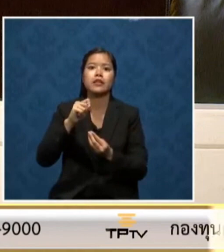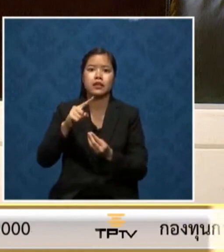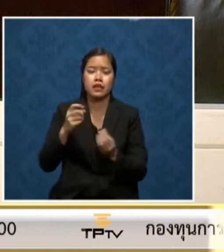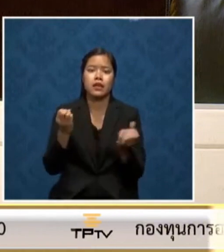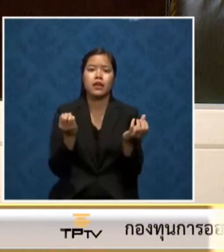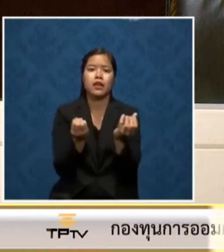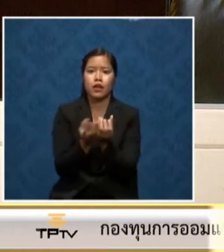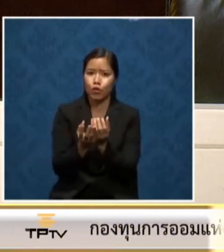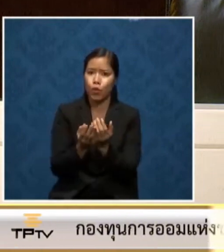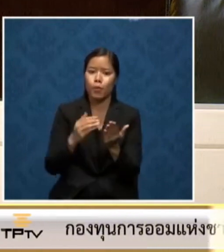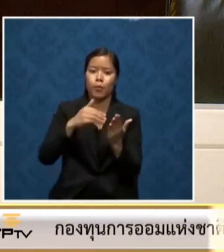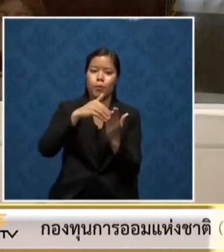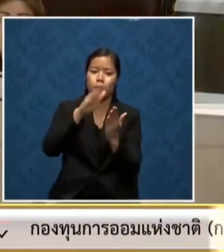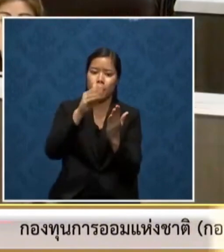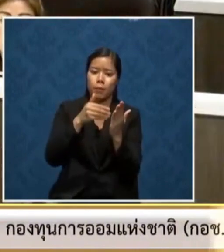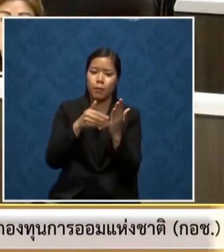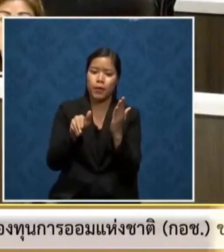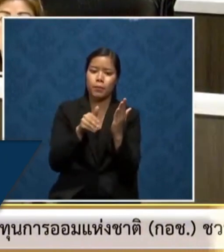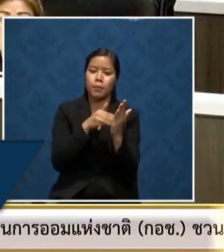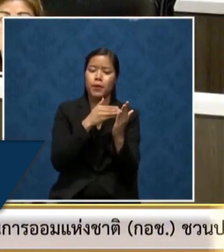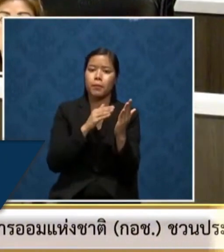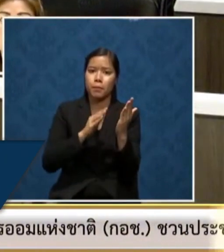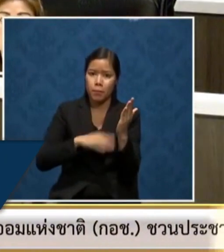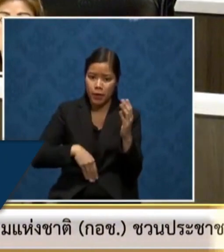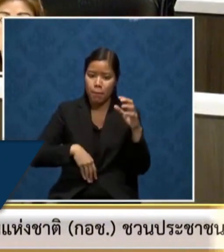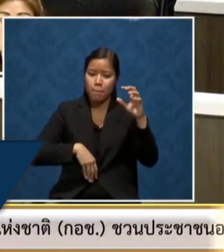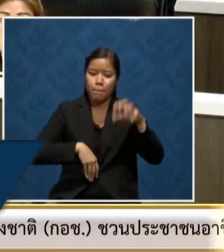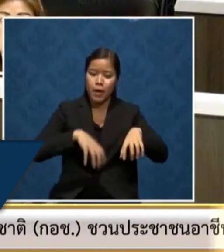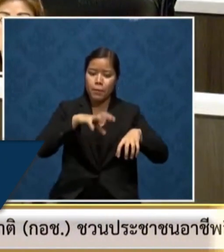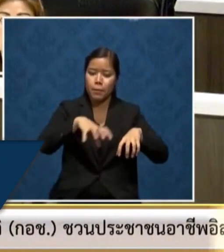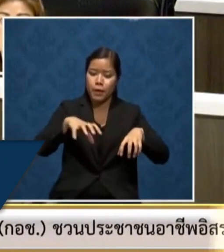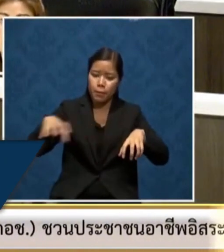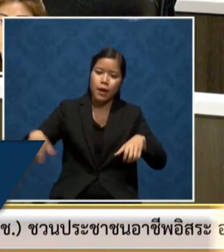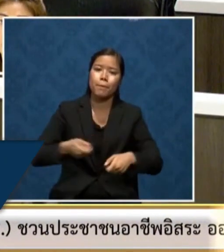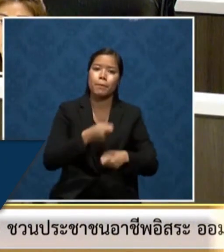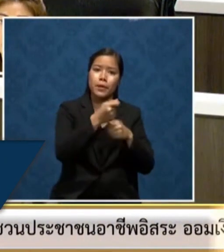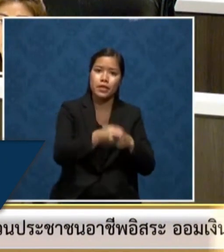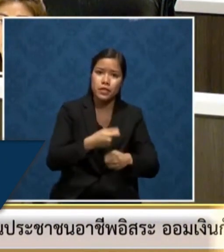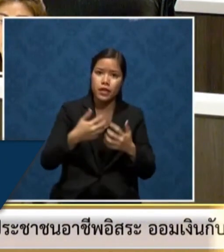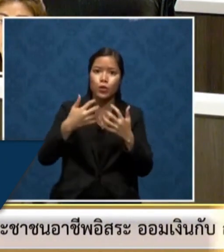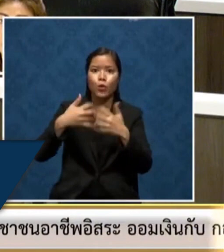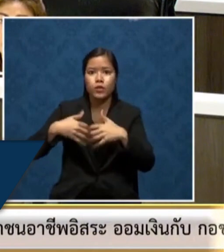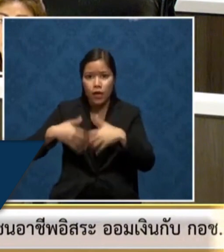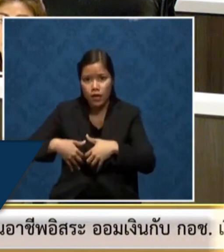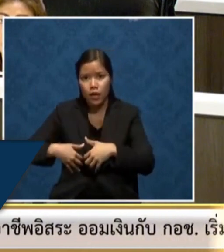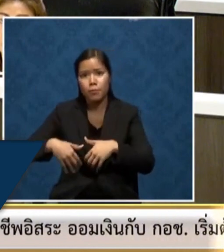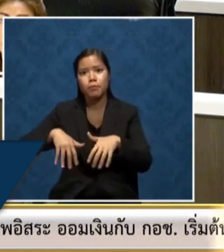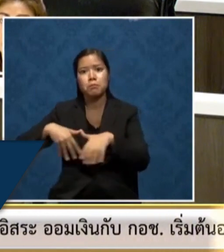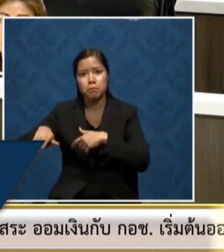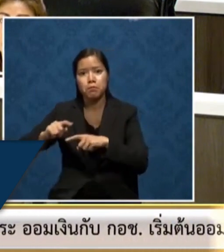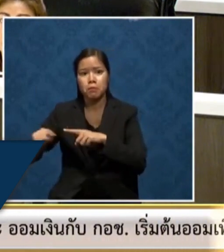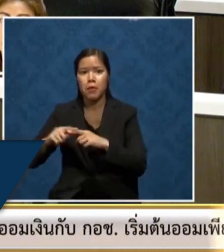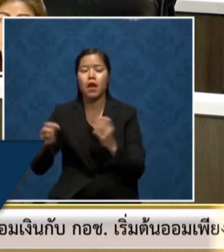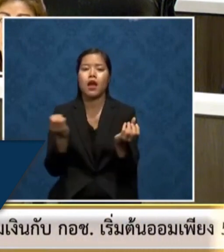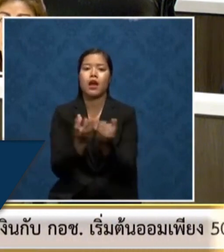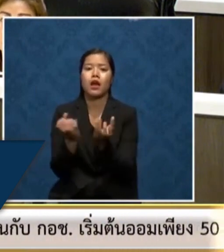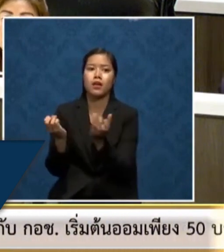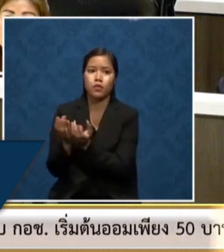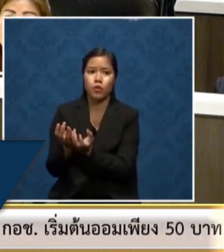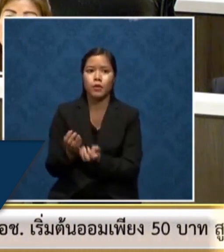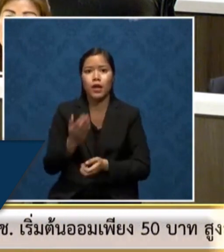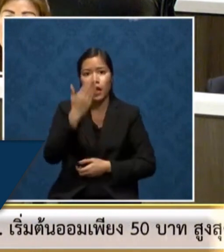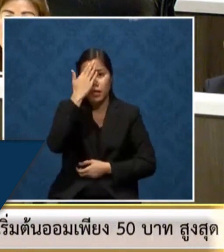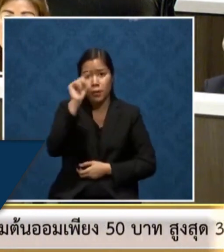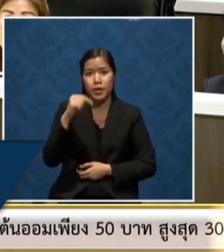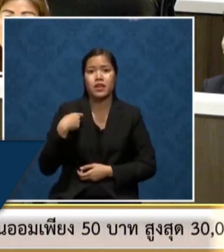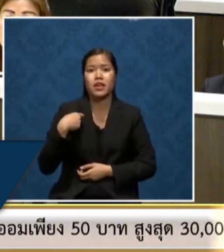่งผลกระทบปยังทุกภาคส่วนที่สำคัญของประเทศโดยเฉพาะภาคกเกษตรเนองจาก 3 ใน 4 ของการใช้น้ำในประเทศไยคื